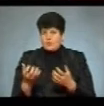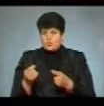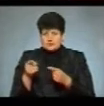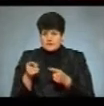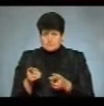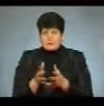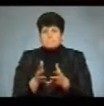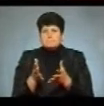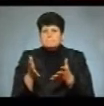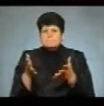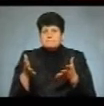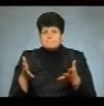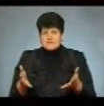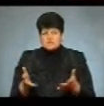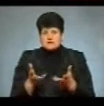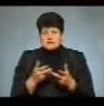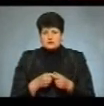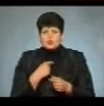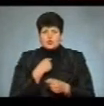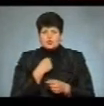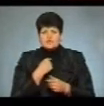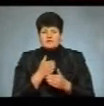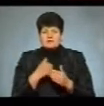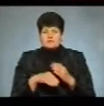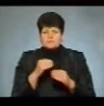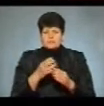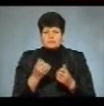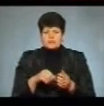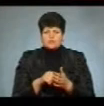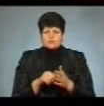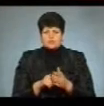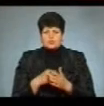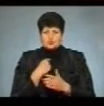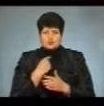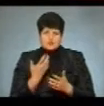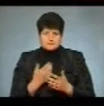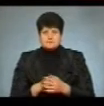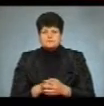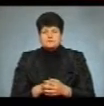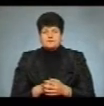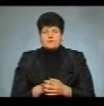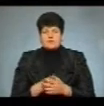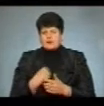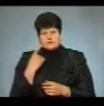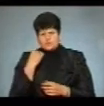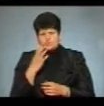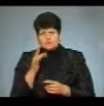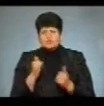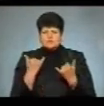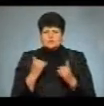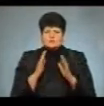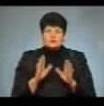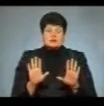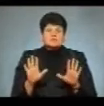відповідно, більшості, більшої кількості голосів від виборців, які взяли участь в голосуванні. Ну, але я не думаю, що сьогодні відбудеться